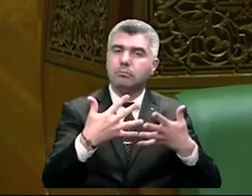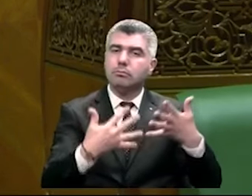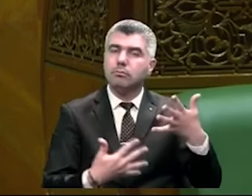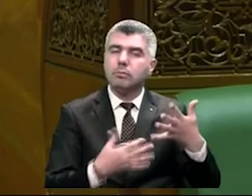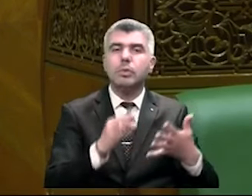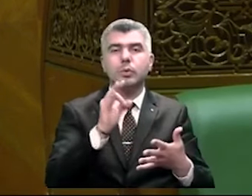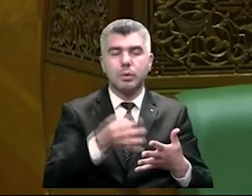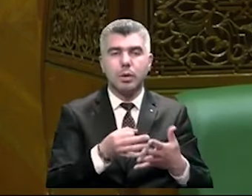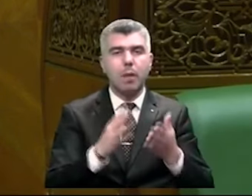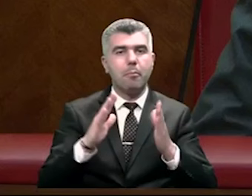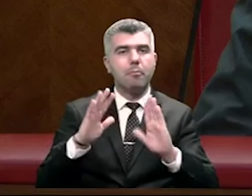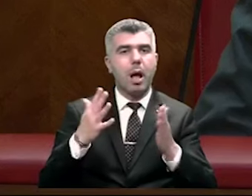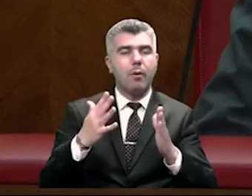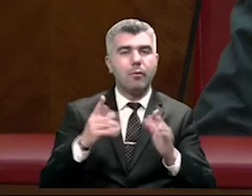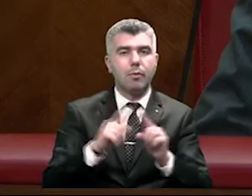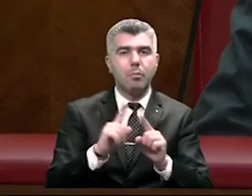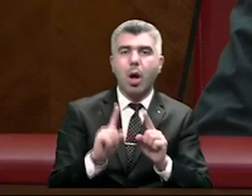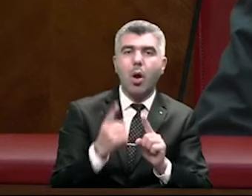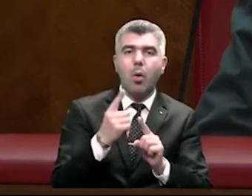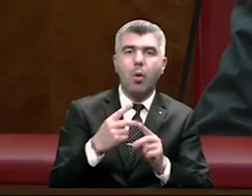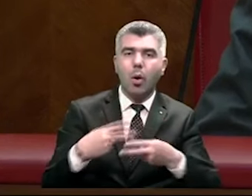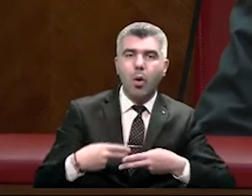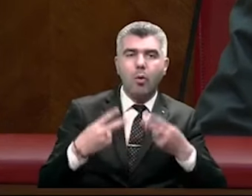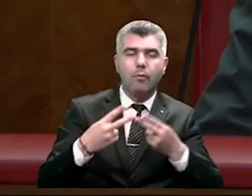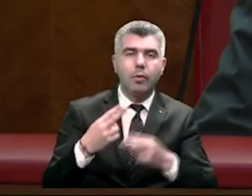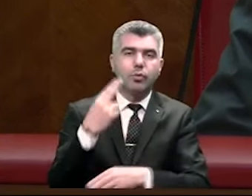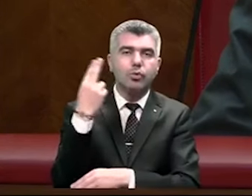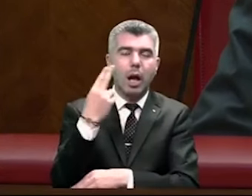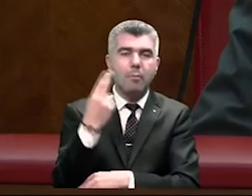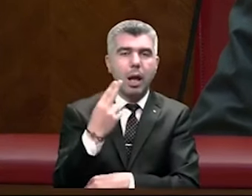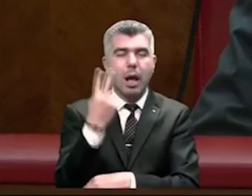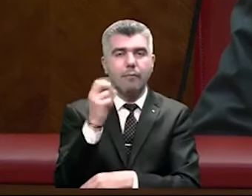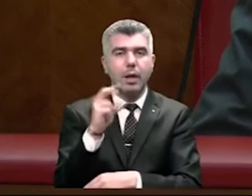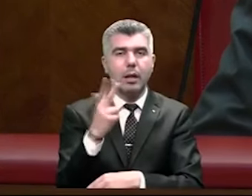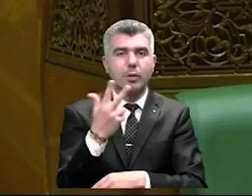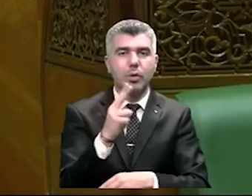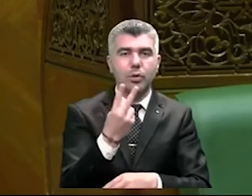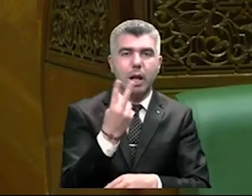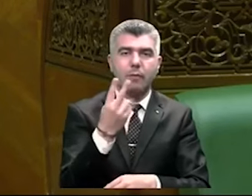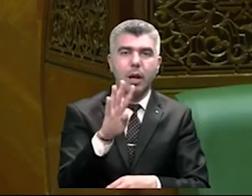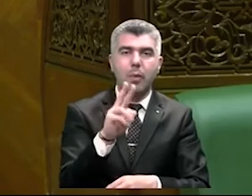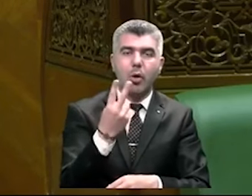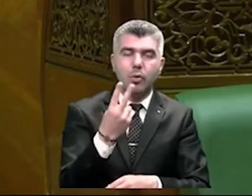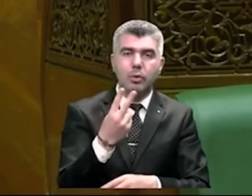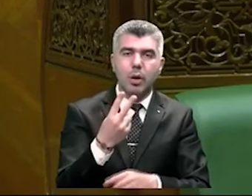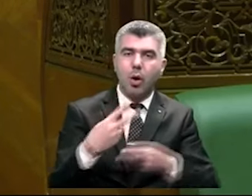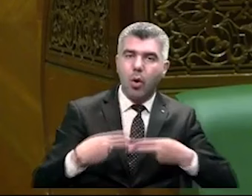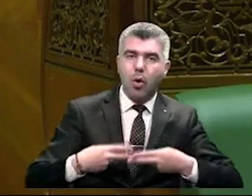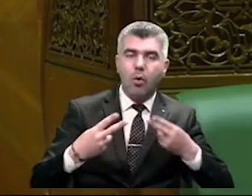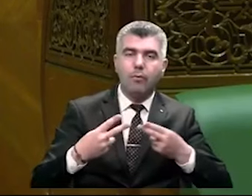الاطار نثمن توجهكم في بدايه الموسم الجامعي الحالي 2023 2024 بالشروع في العمل